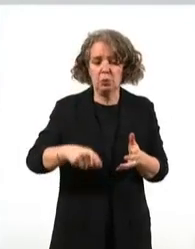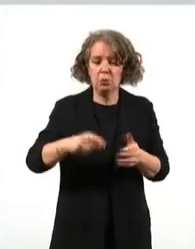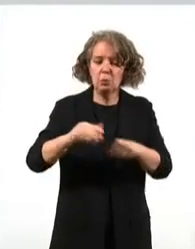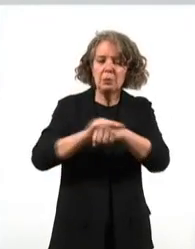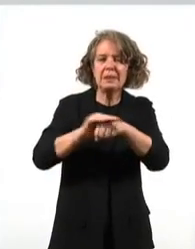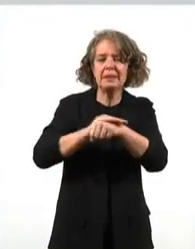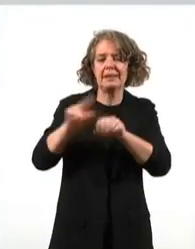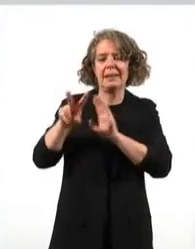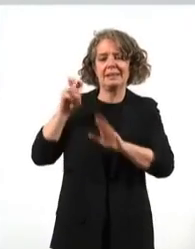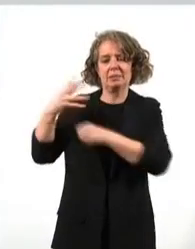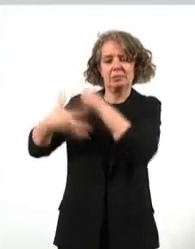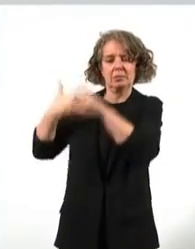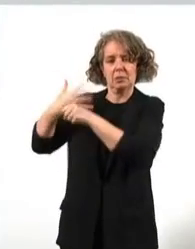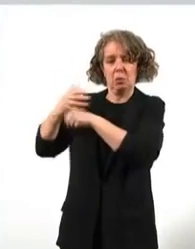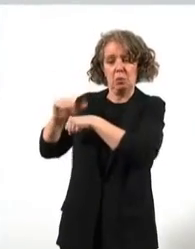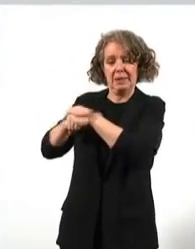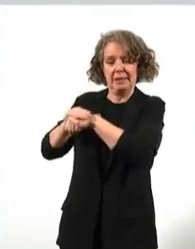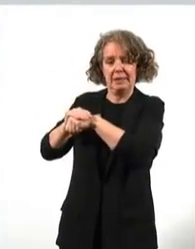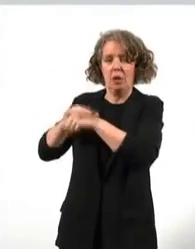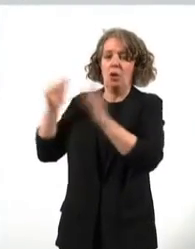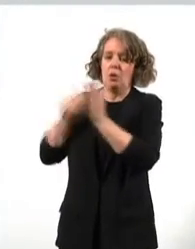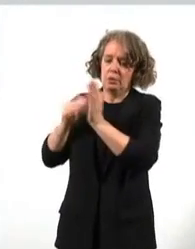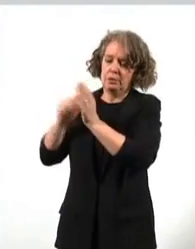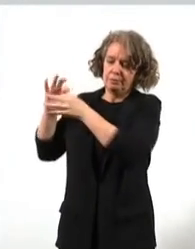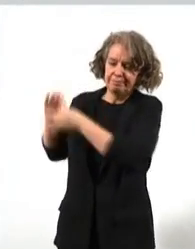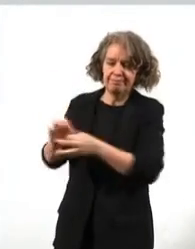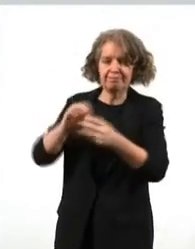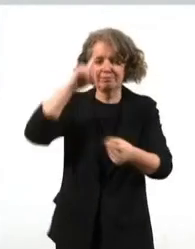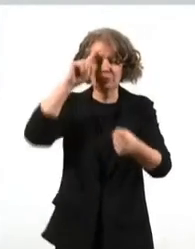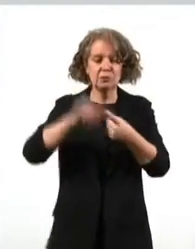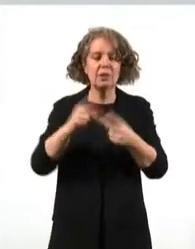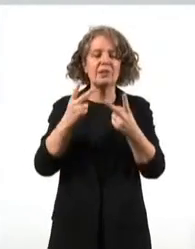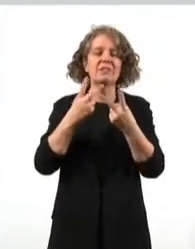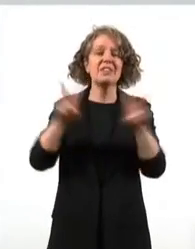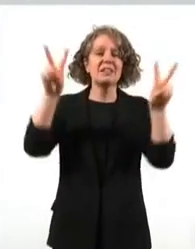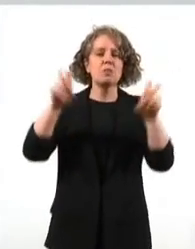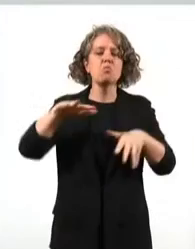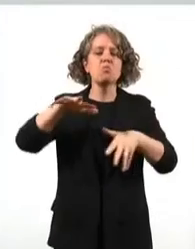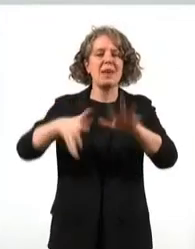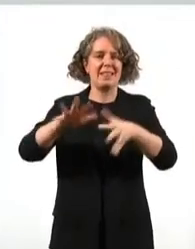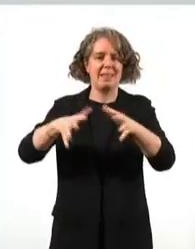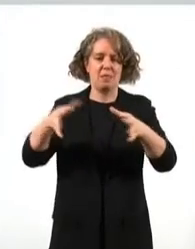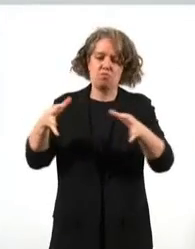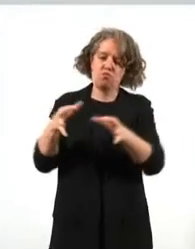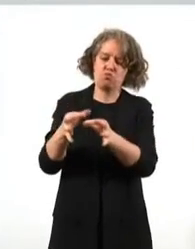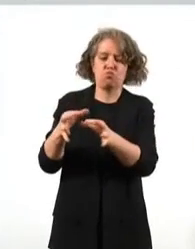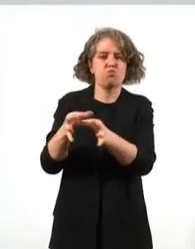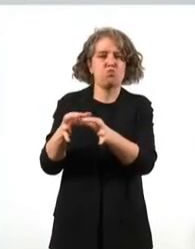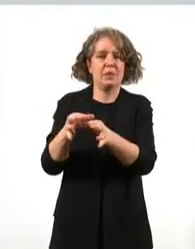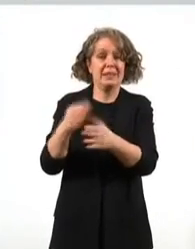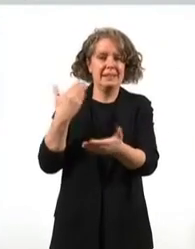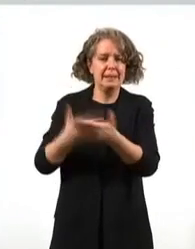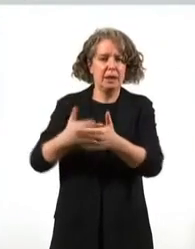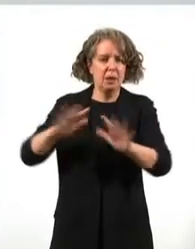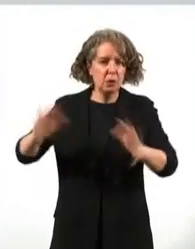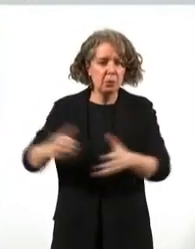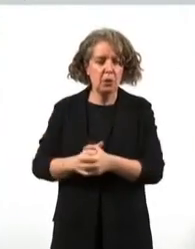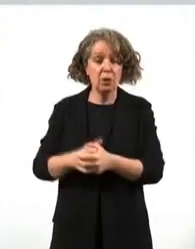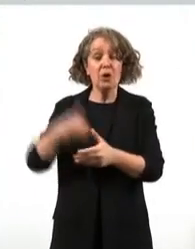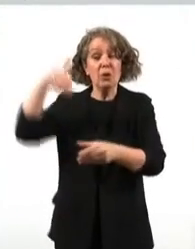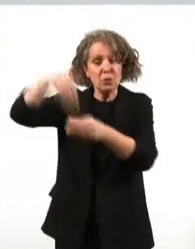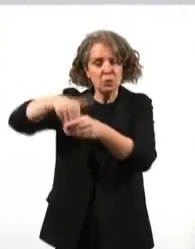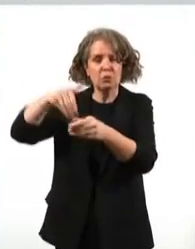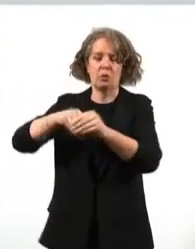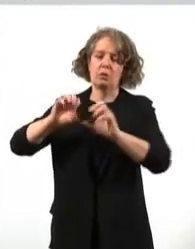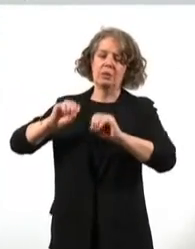dans le précédent quinquennat pour soutenir les villes moyennes, la revitalisation des villes moyennes, le développement aussi de l'enseignement supérieur dans les